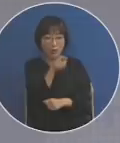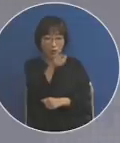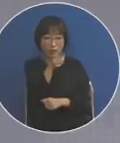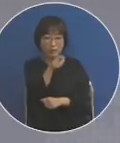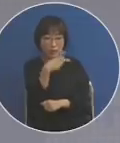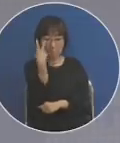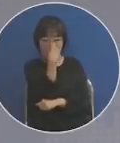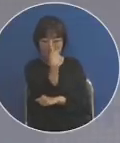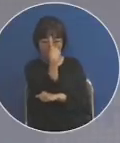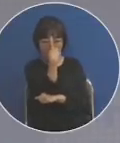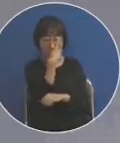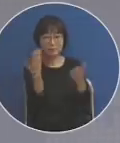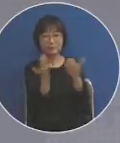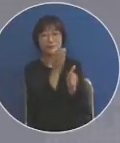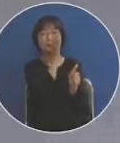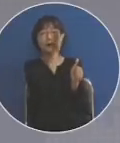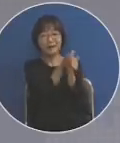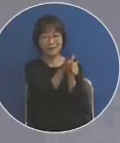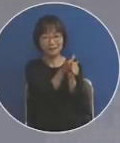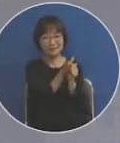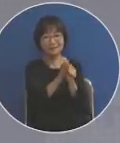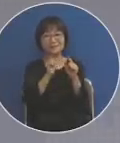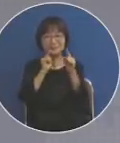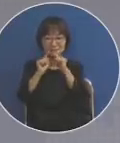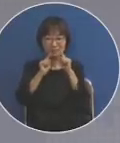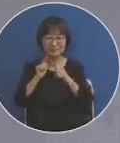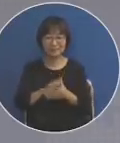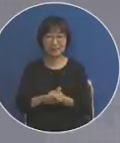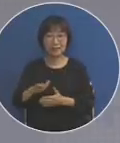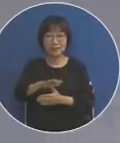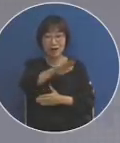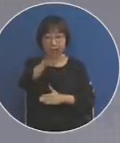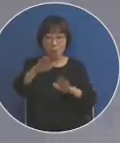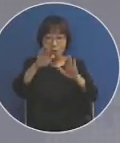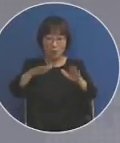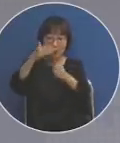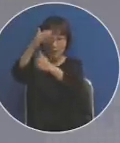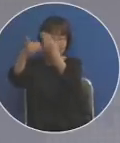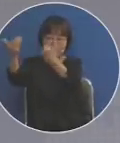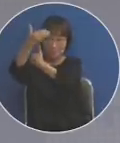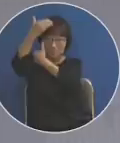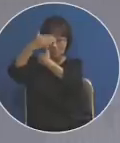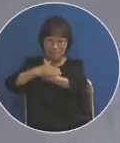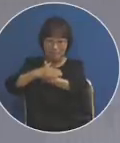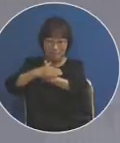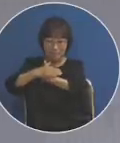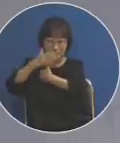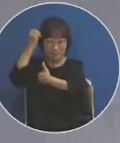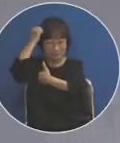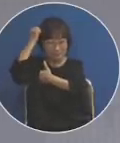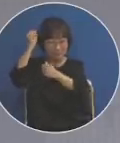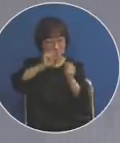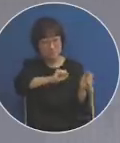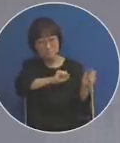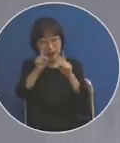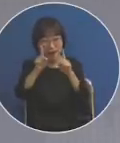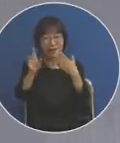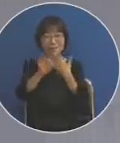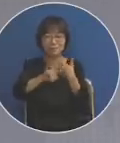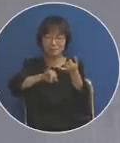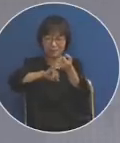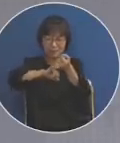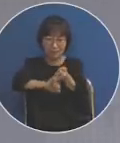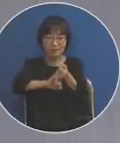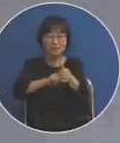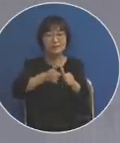life and raising you up as a watchman. 오늘 여러분 이 사명 회복하시면 반드시 승리하게 됩니다. If you restore